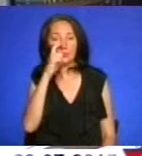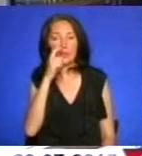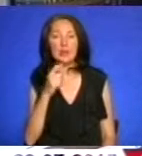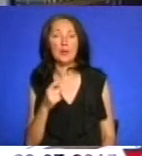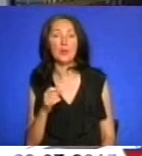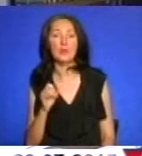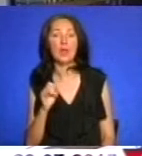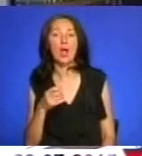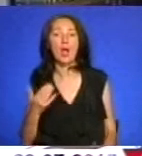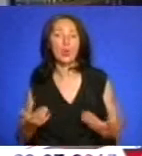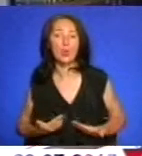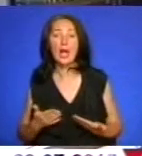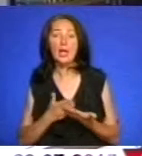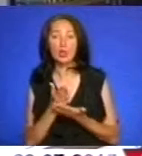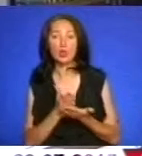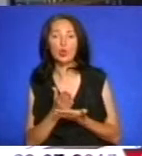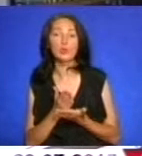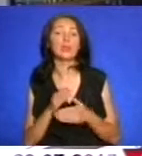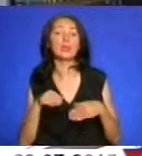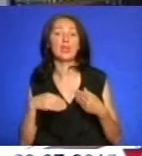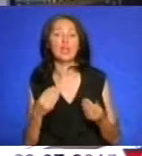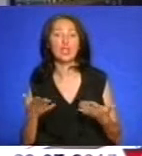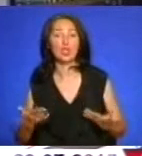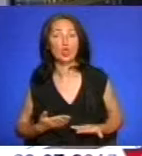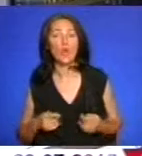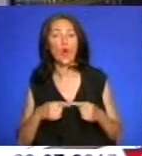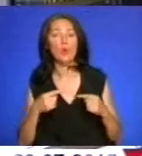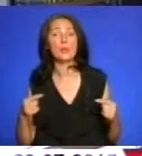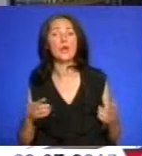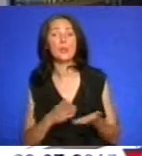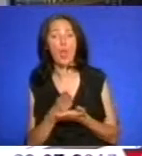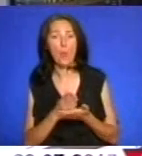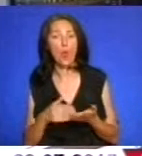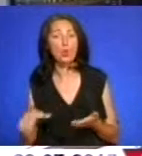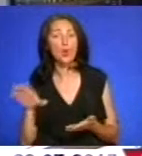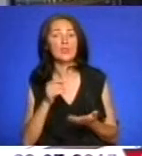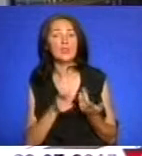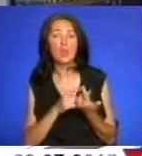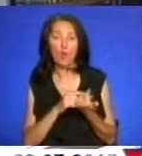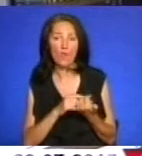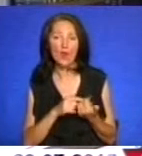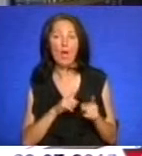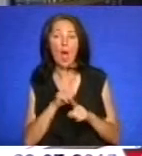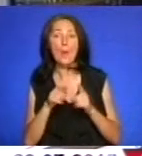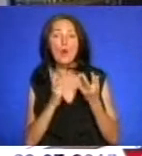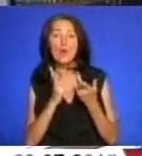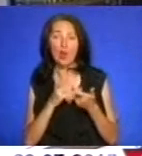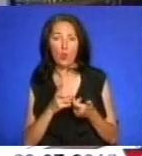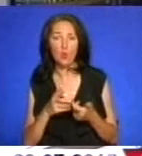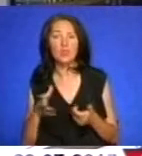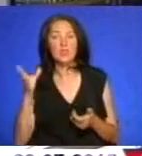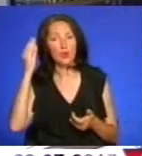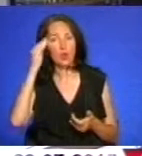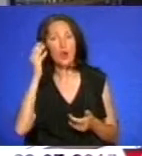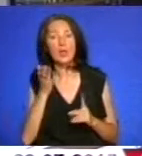І комунальні служби, надавачі житлово-комунальних послуг, вони всі нарахування вони перерахують із